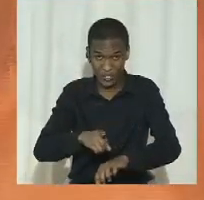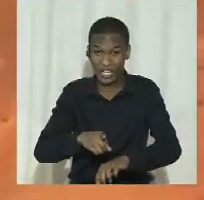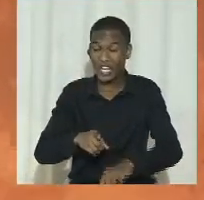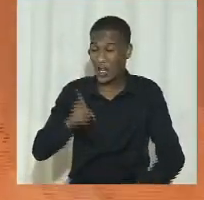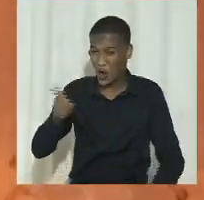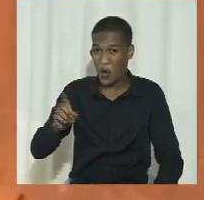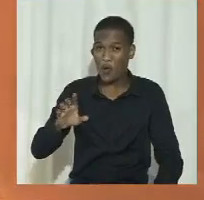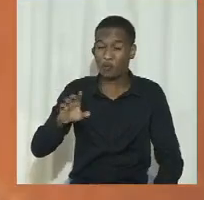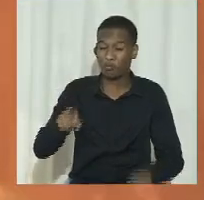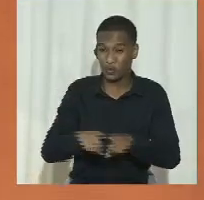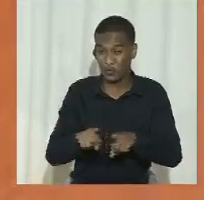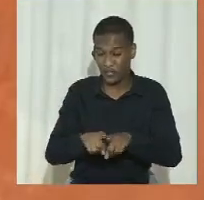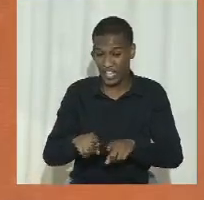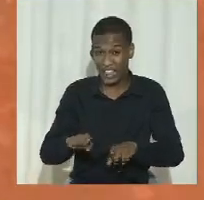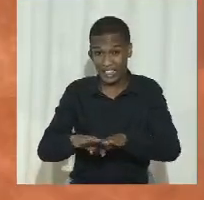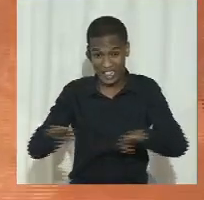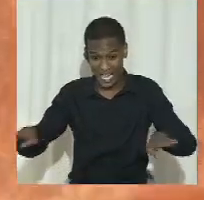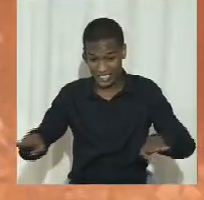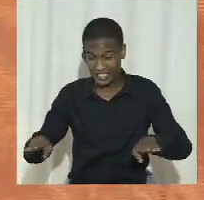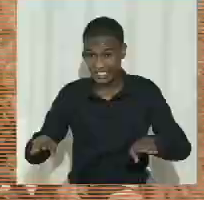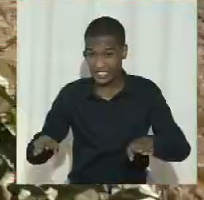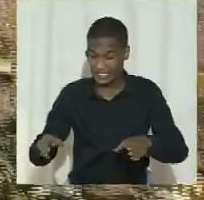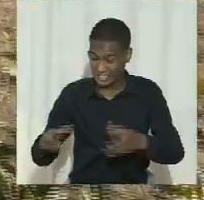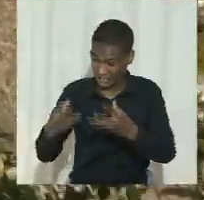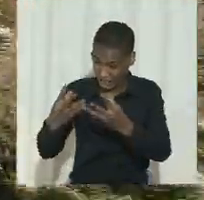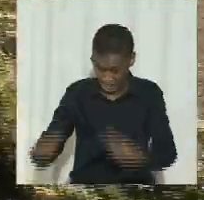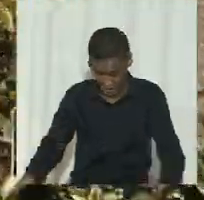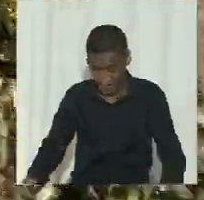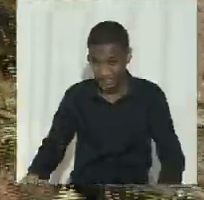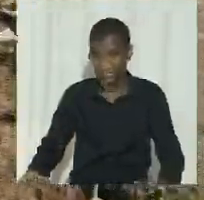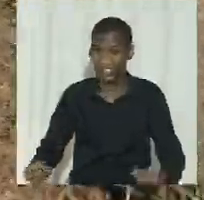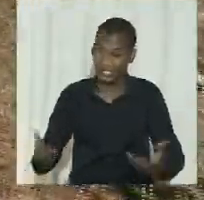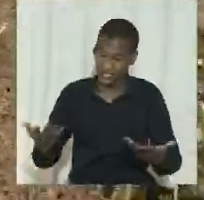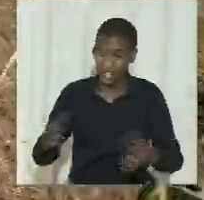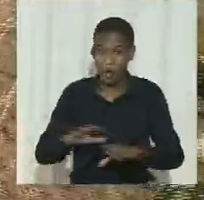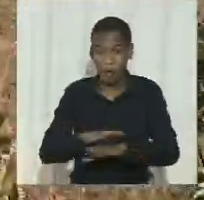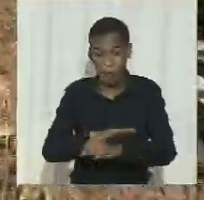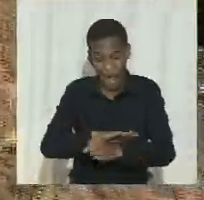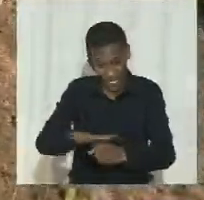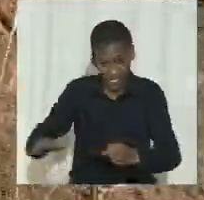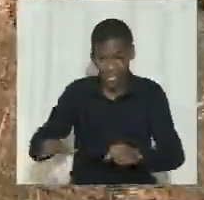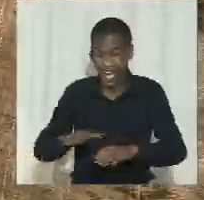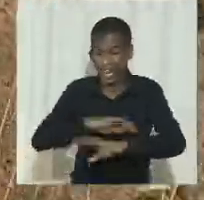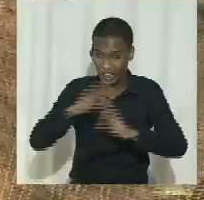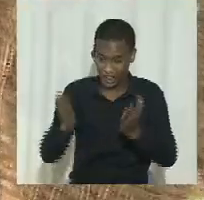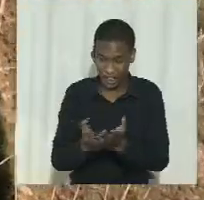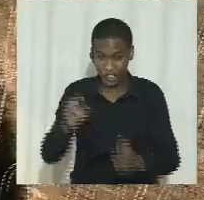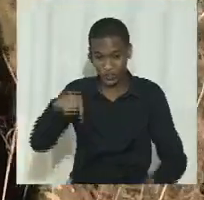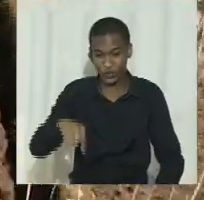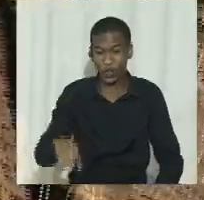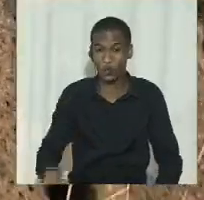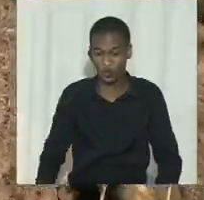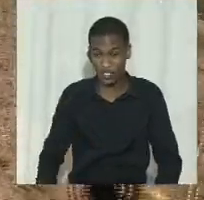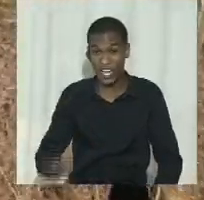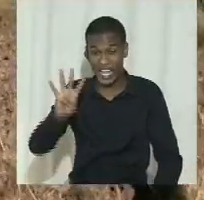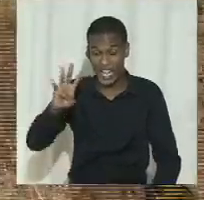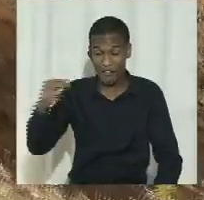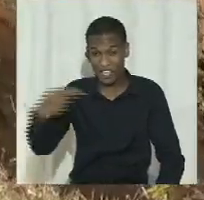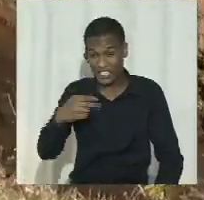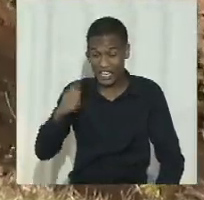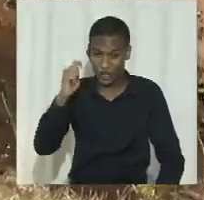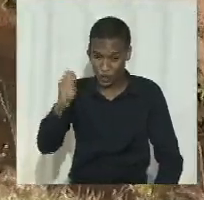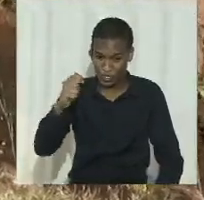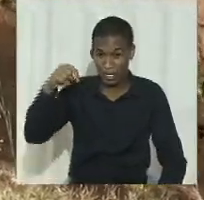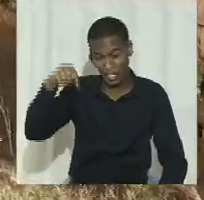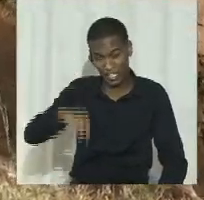1 hektara manerantany. Raha ny eto Madagasikara manokana dia tany 4 taonina isan-taona no lasany